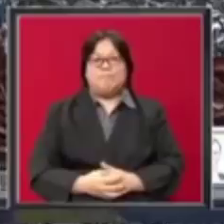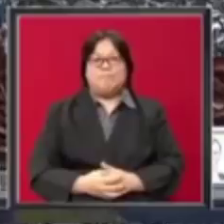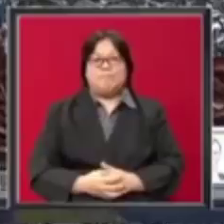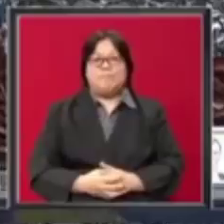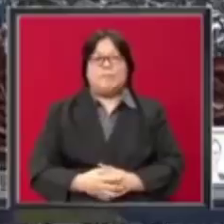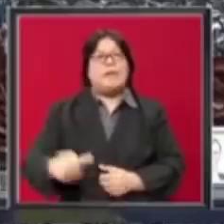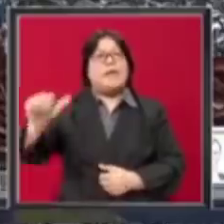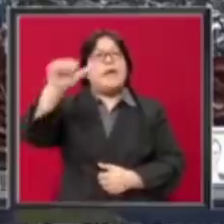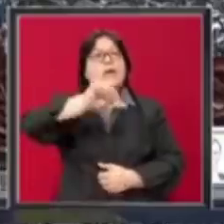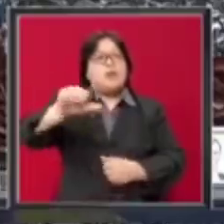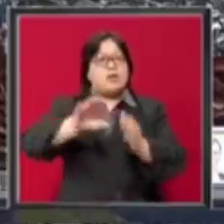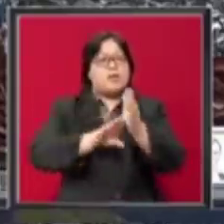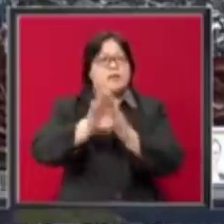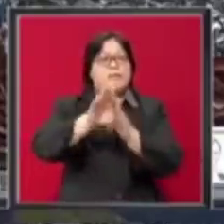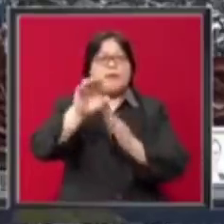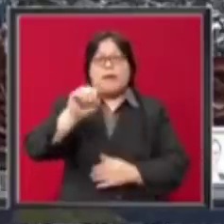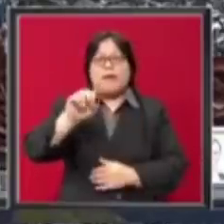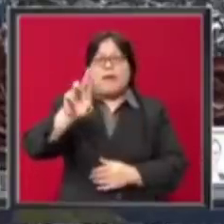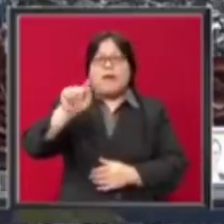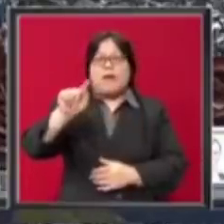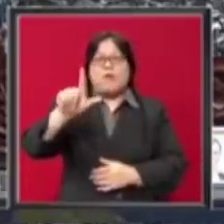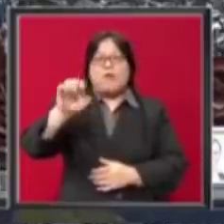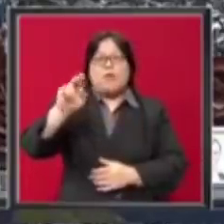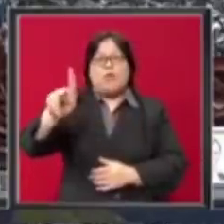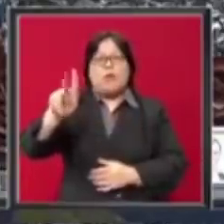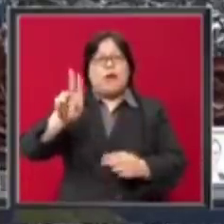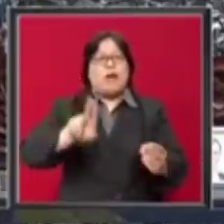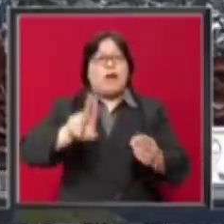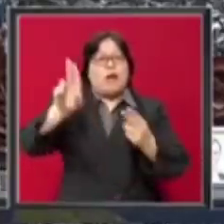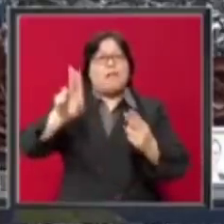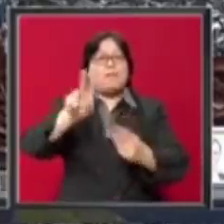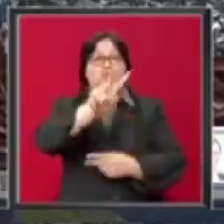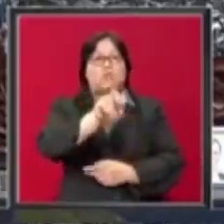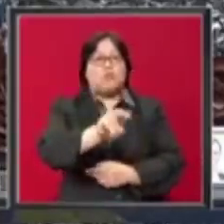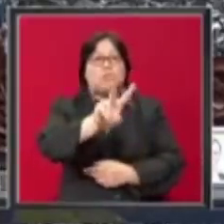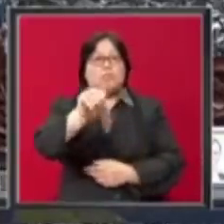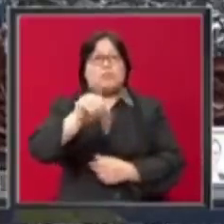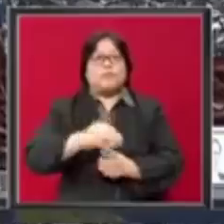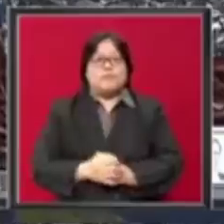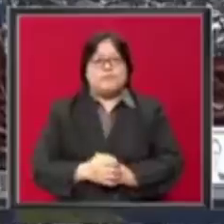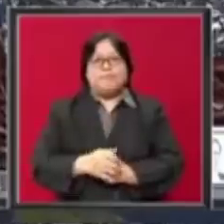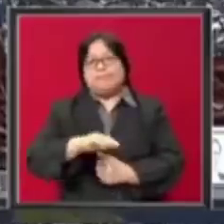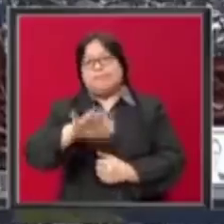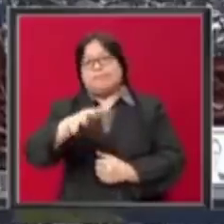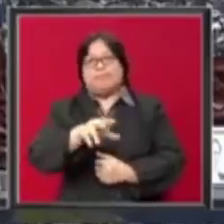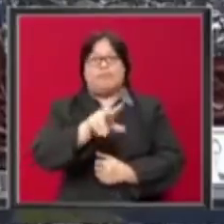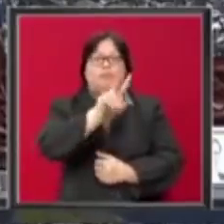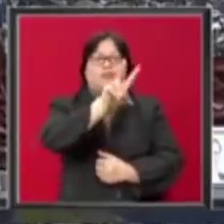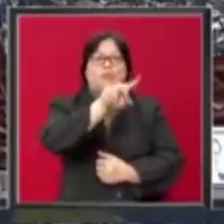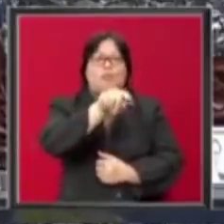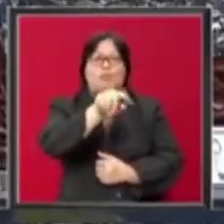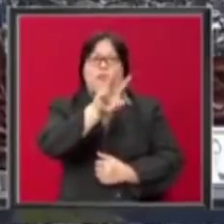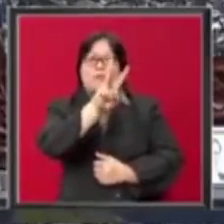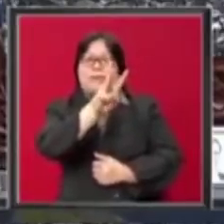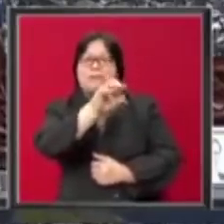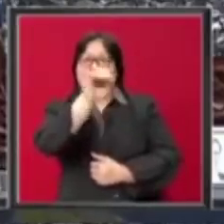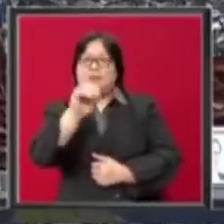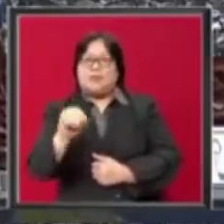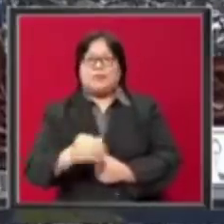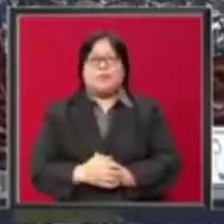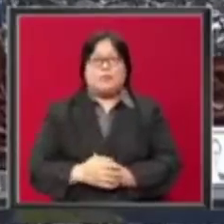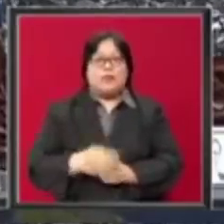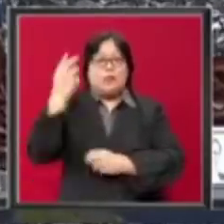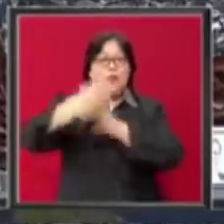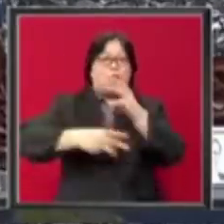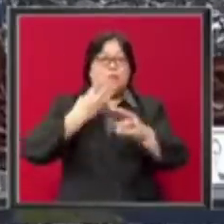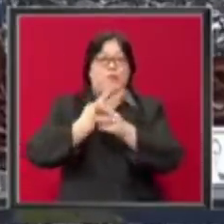Asian Development Outlook Update 2020 sekitar 6.5%. World